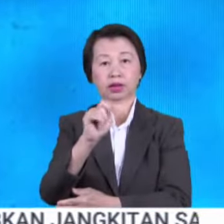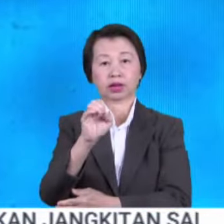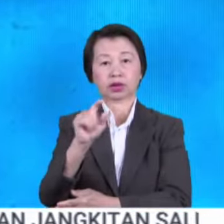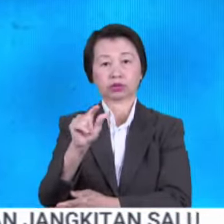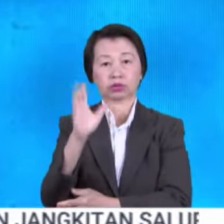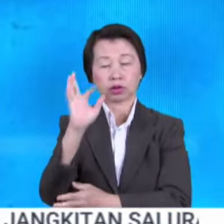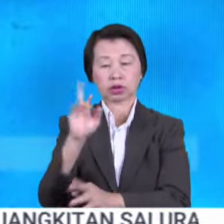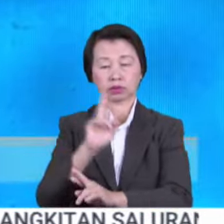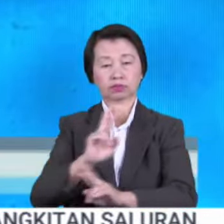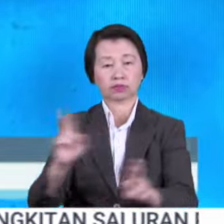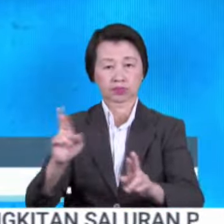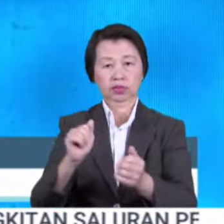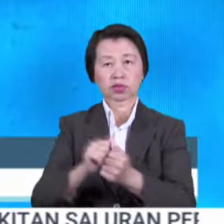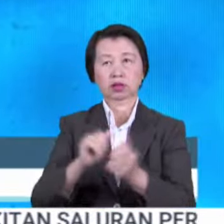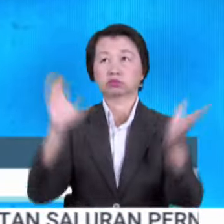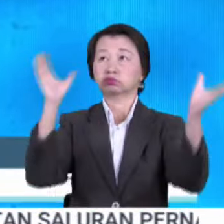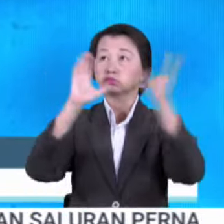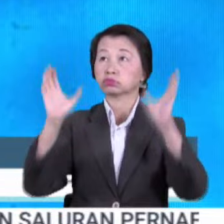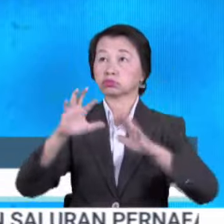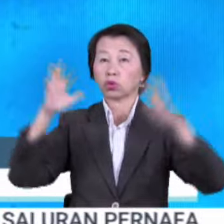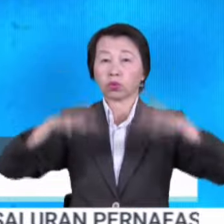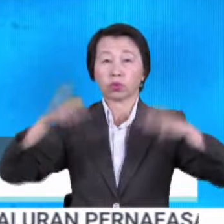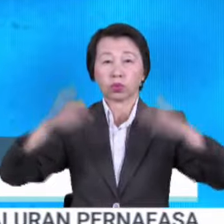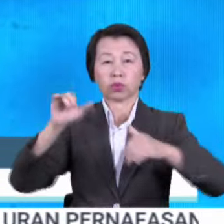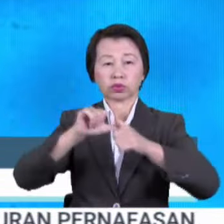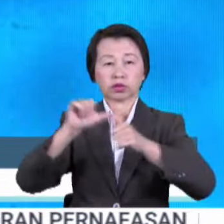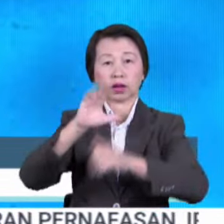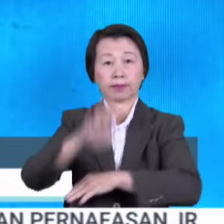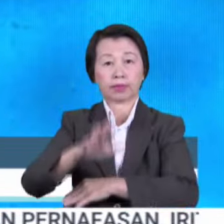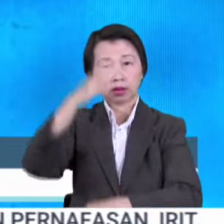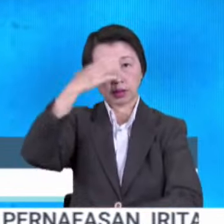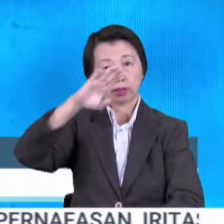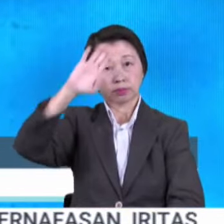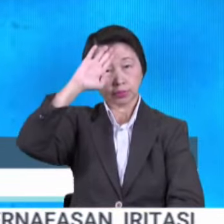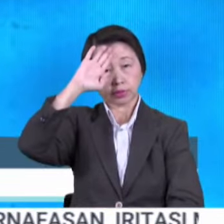yang memenangkan keadaan cuaca yang Hujan setiap petang